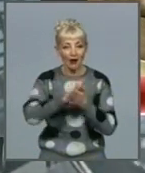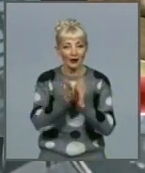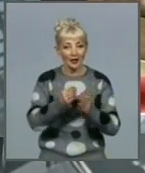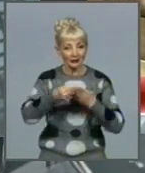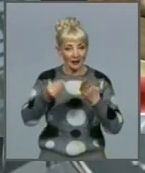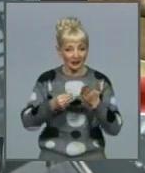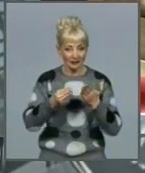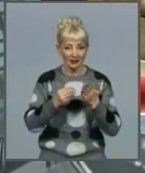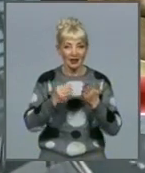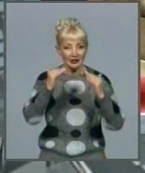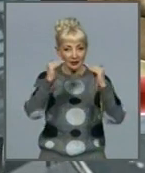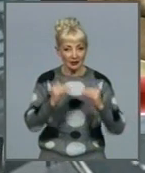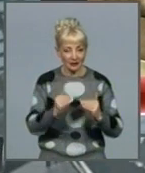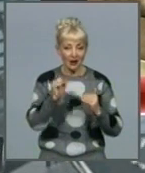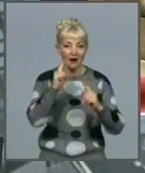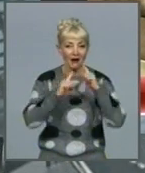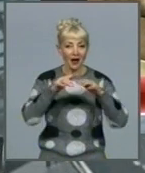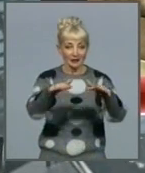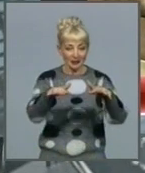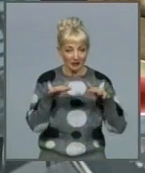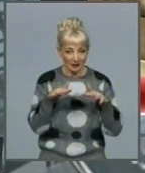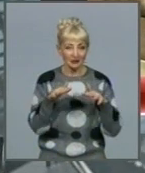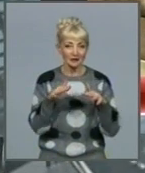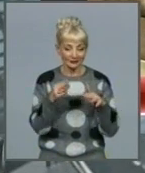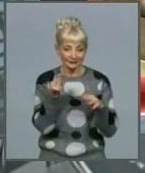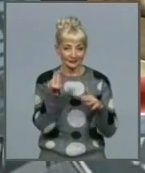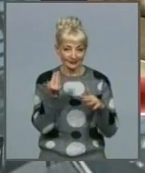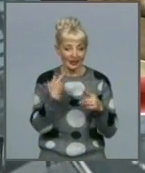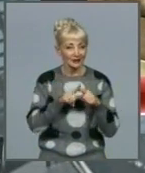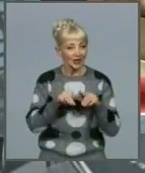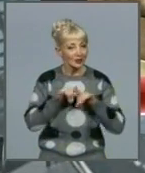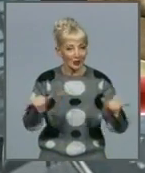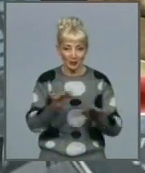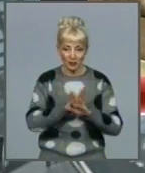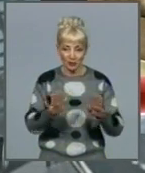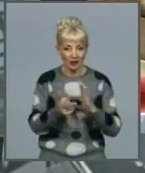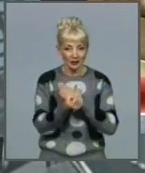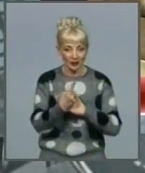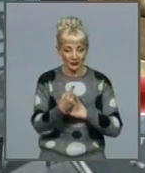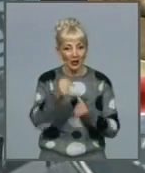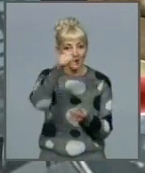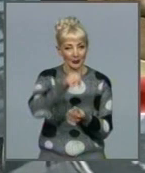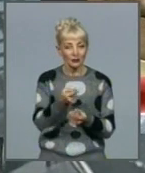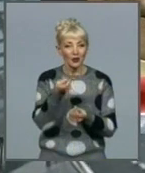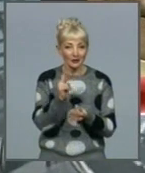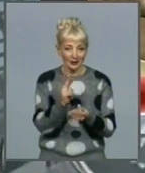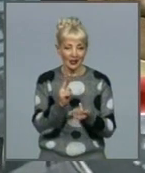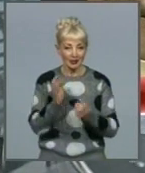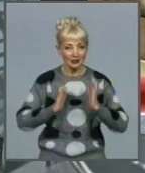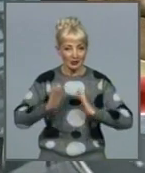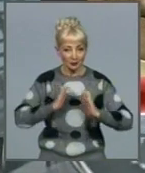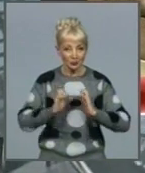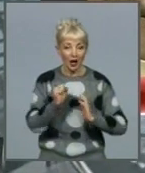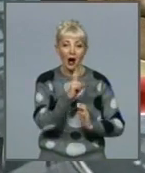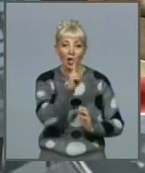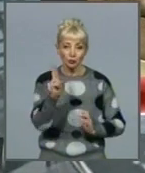вольниця, знімайте урожай. Сподіваюся, це не поширене явище, характерне для малої кількості закладів. А хіба хтось захоче в